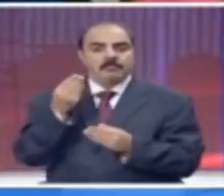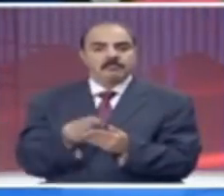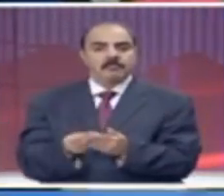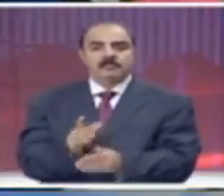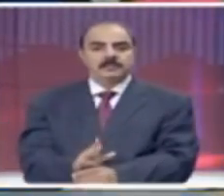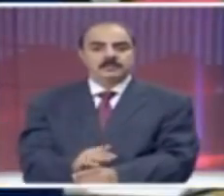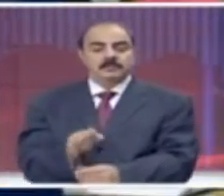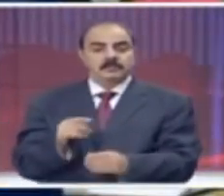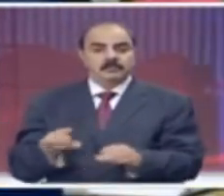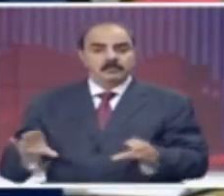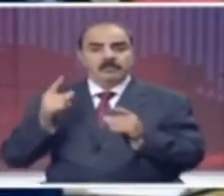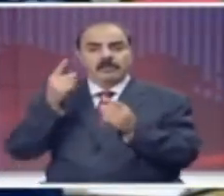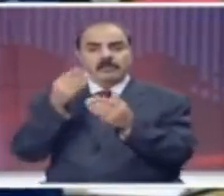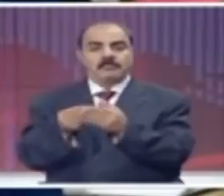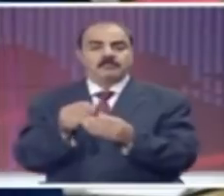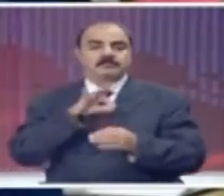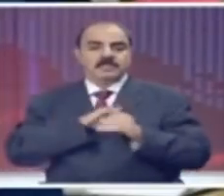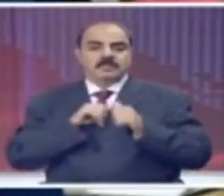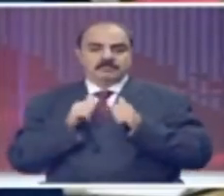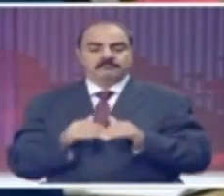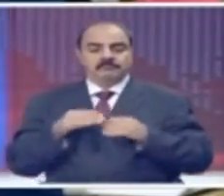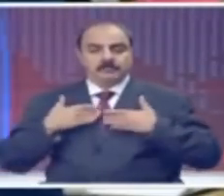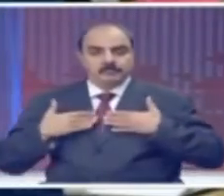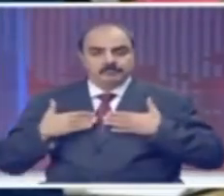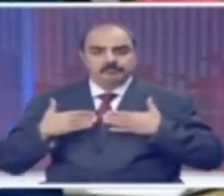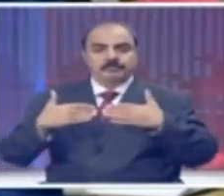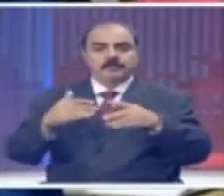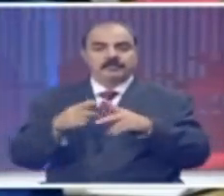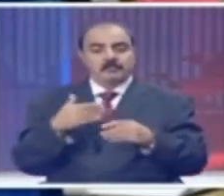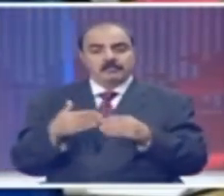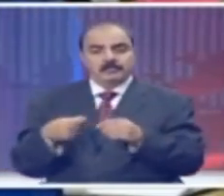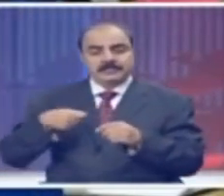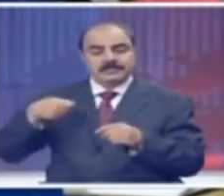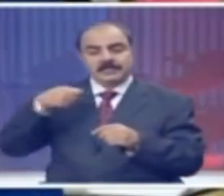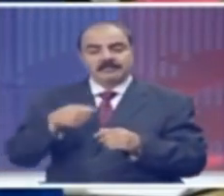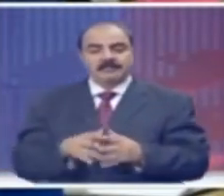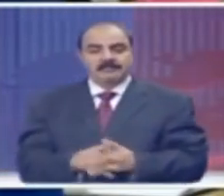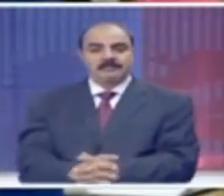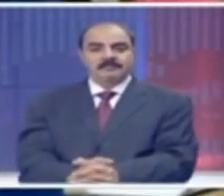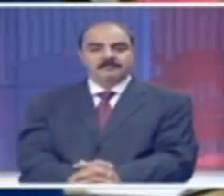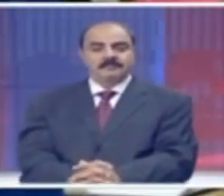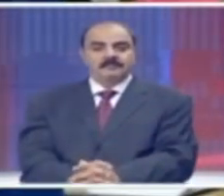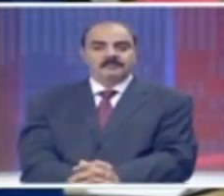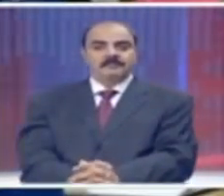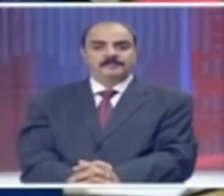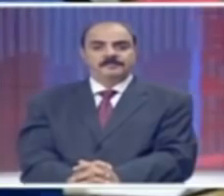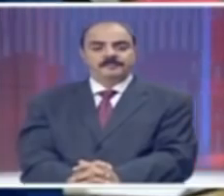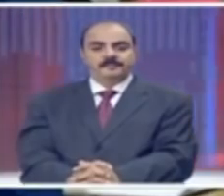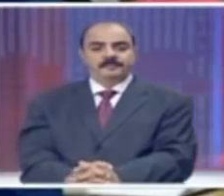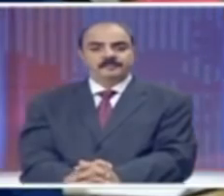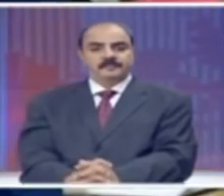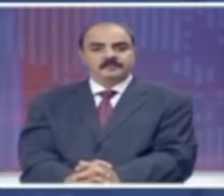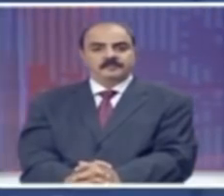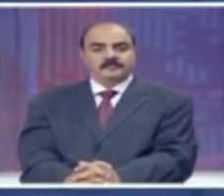الطاقة واستغلال الثروة الطبيعية بما يحقق أقصى استفادة ويضاعف القيمة المضافة للمشروع.